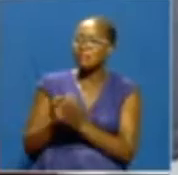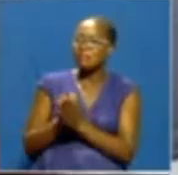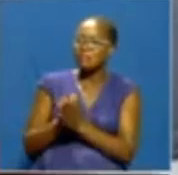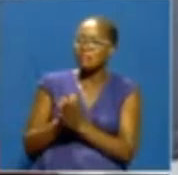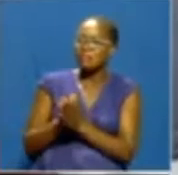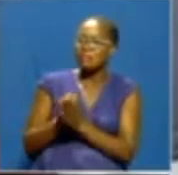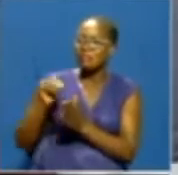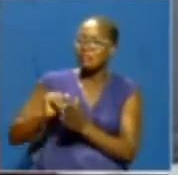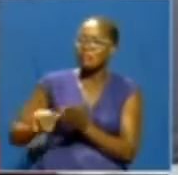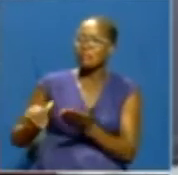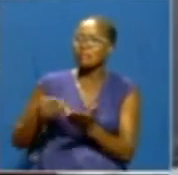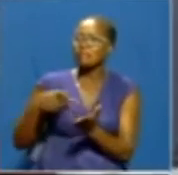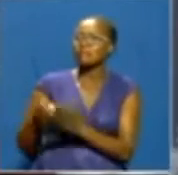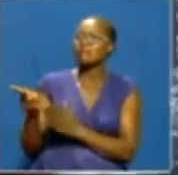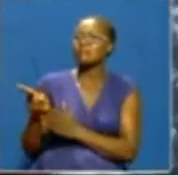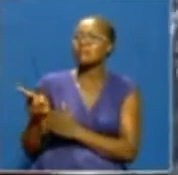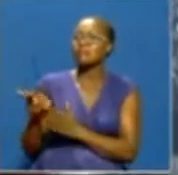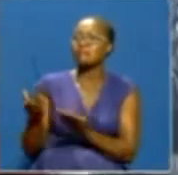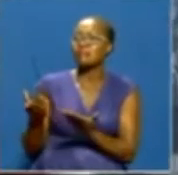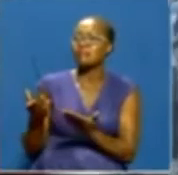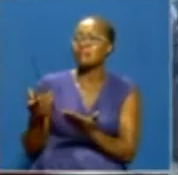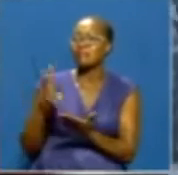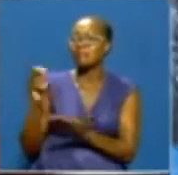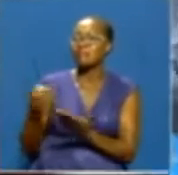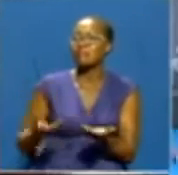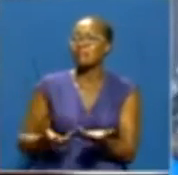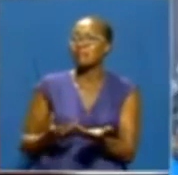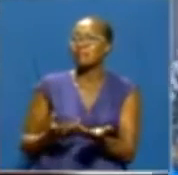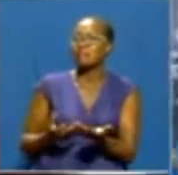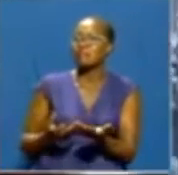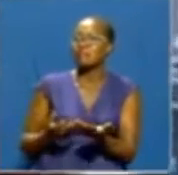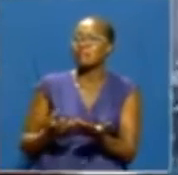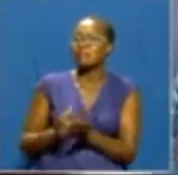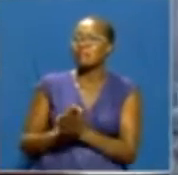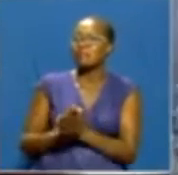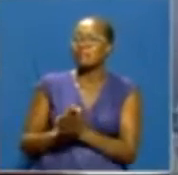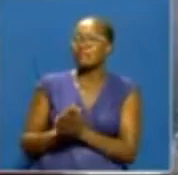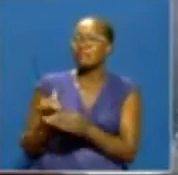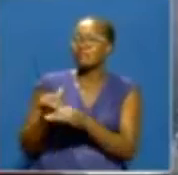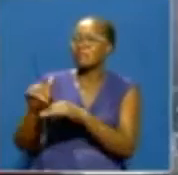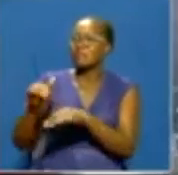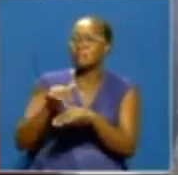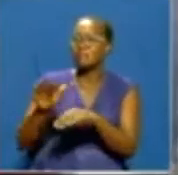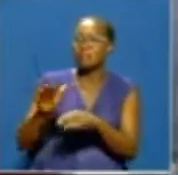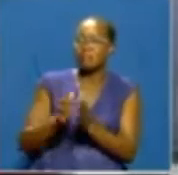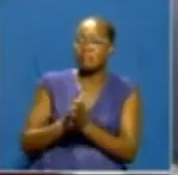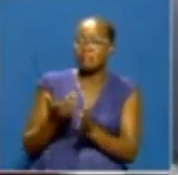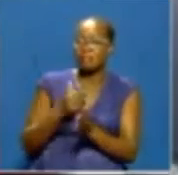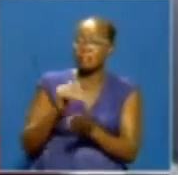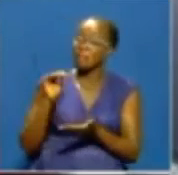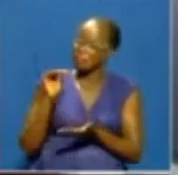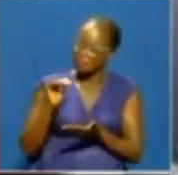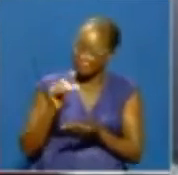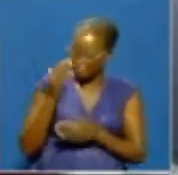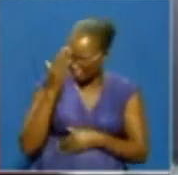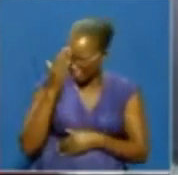mbili alipia kama 30 kama 20 bob. So our clients departed, wakaanza kuchukua mali nje. So sisi tukaenda chini. So we had to